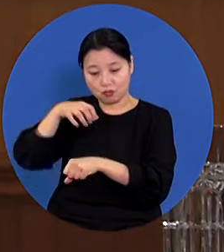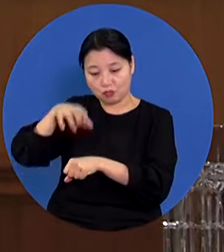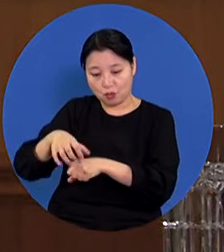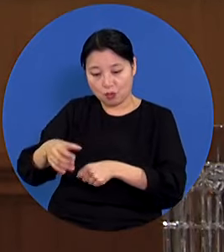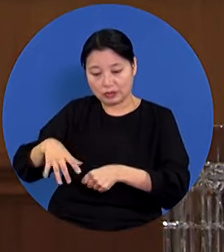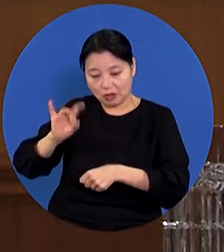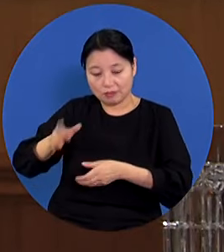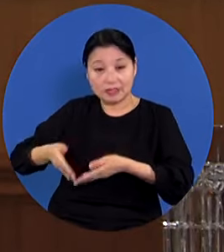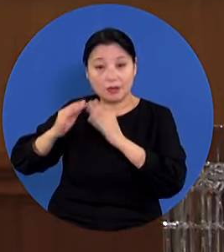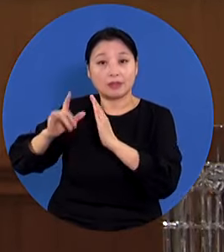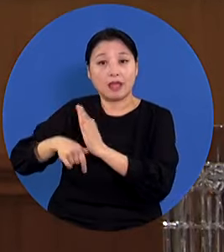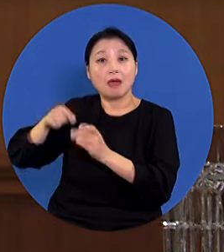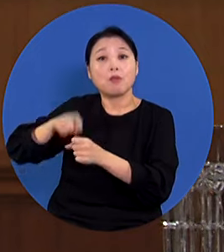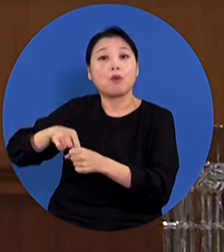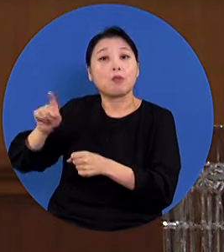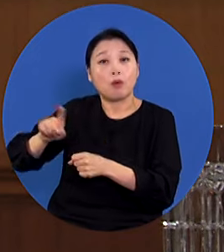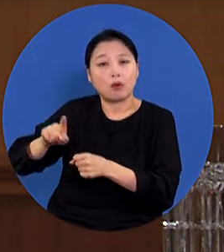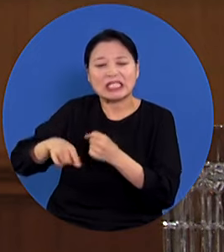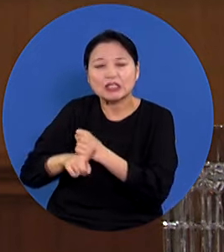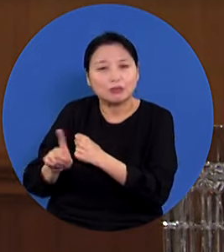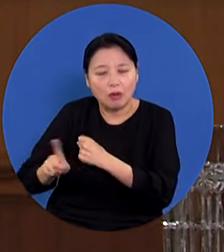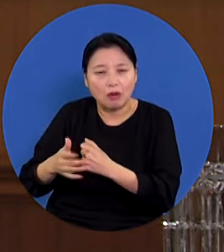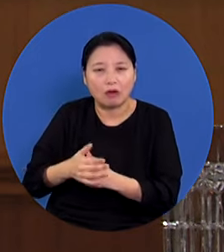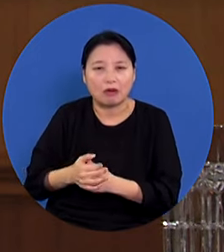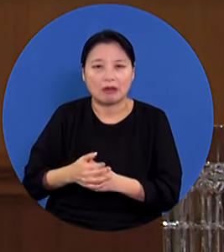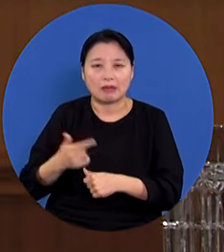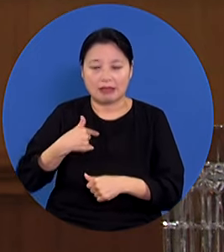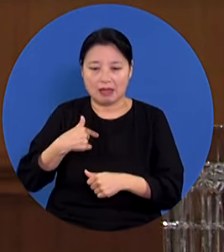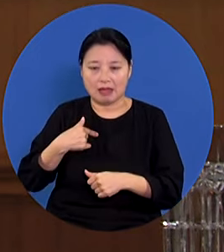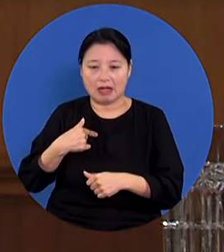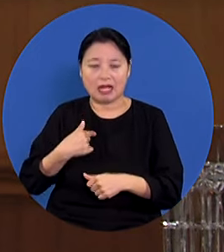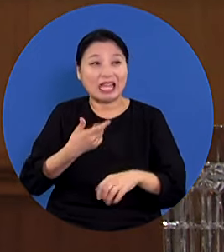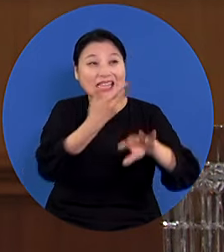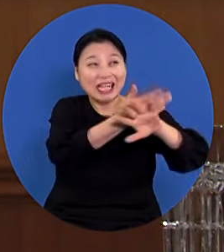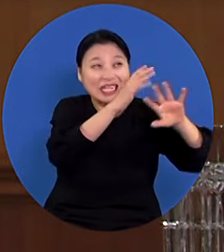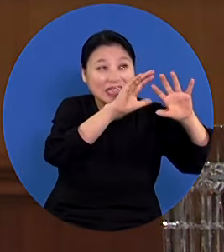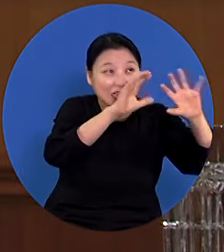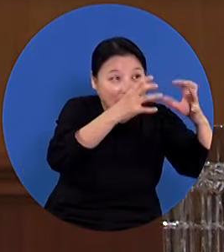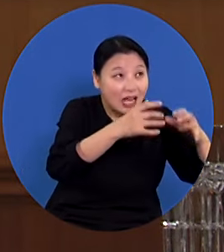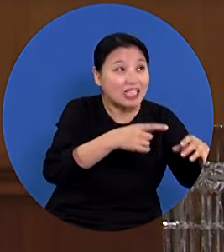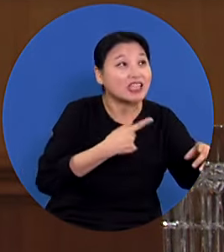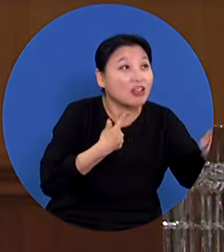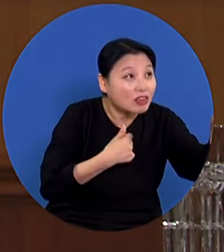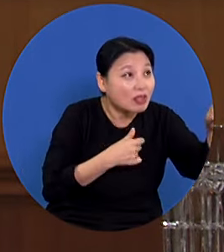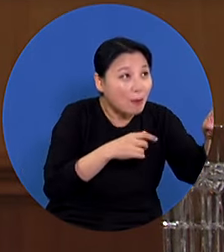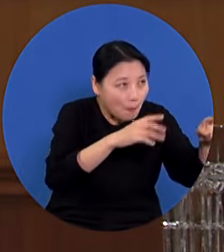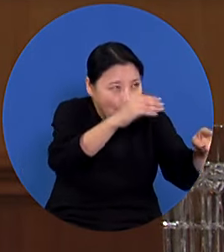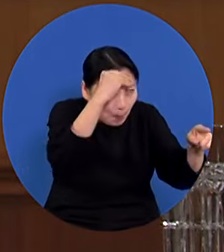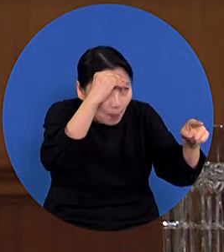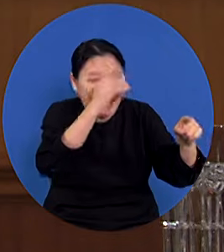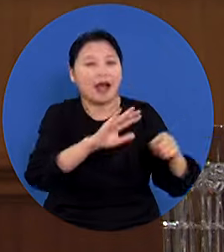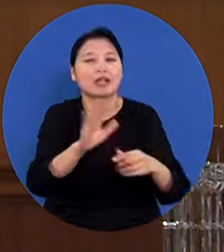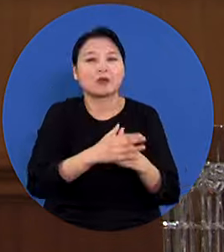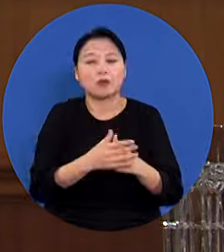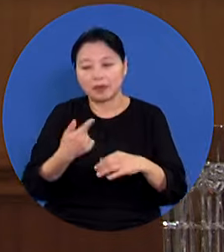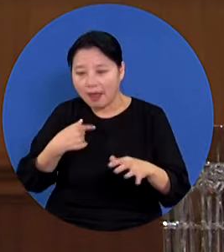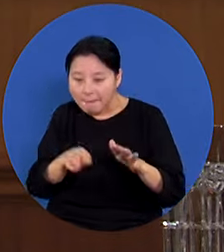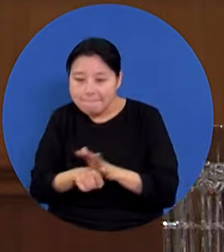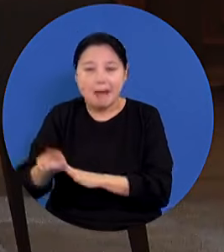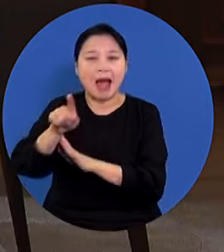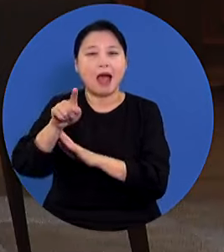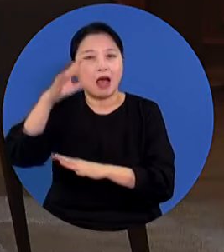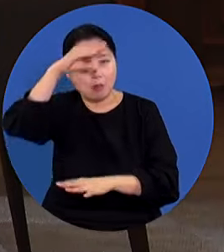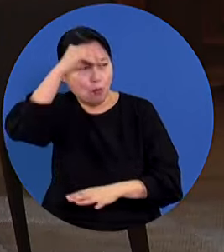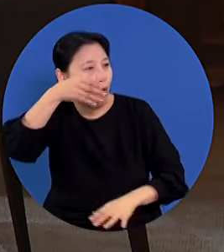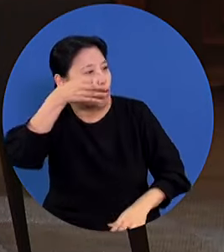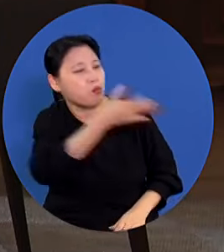얘기 말씀 때 드린 것처럼 예, 예. 뭔가 우리는 먼저 남들이 안 한 거를 이제 먼저 할 수 있는 그런 이제 우리나라가 그런 나라가 되어야 되는데